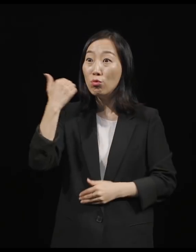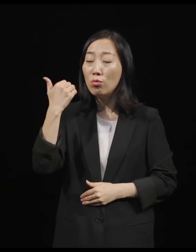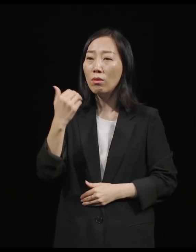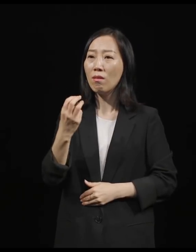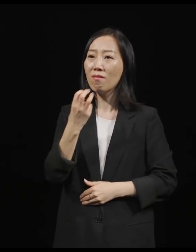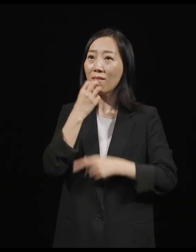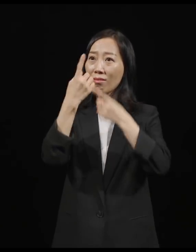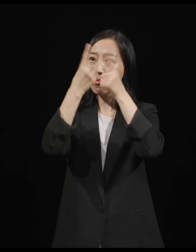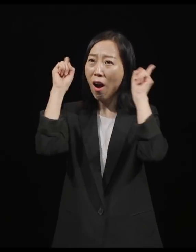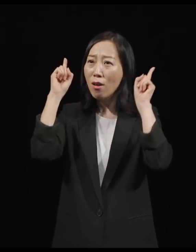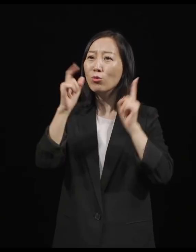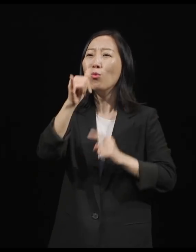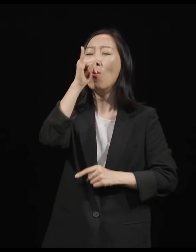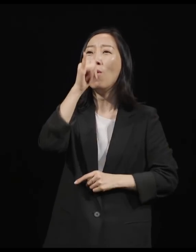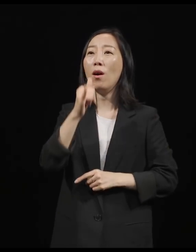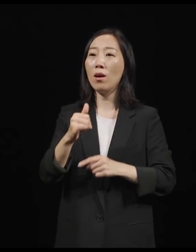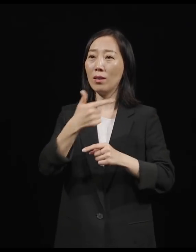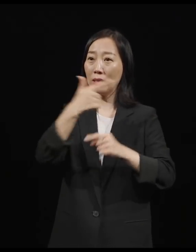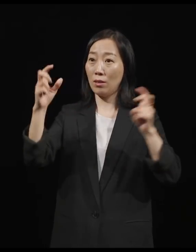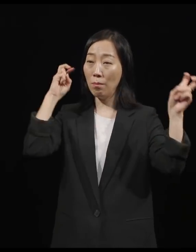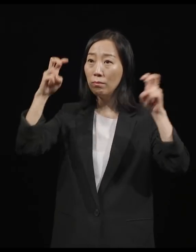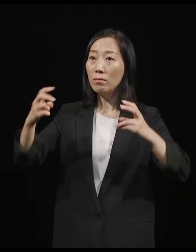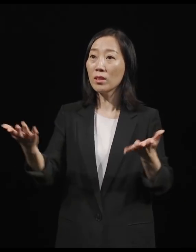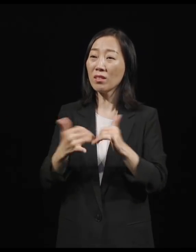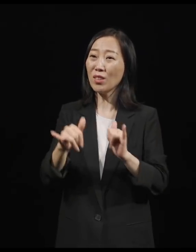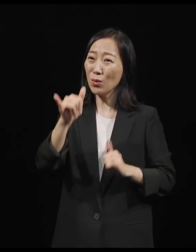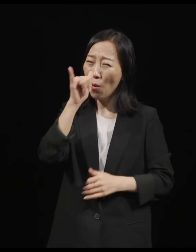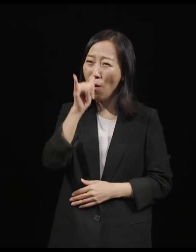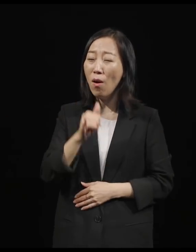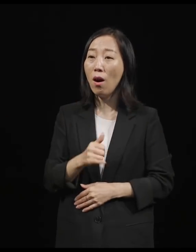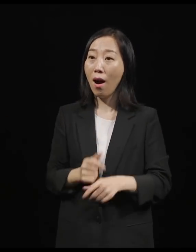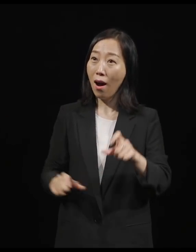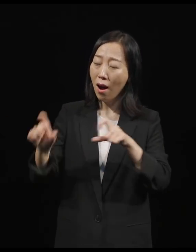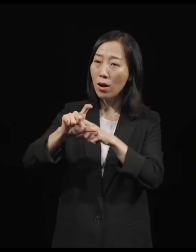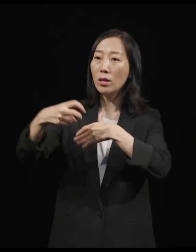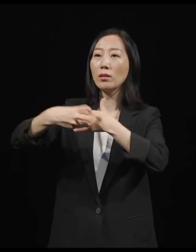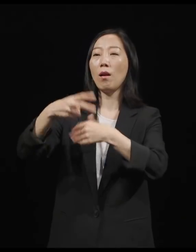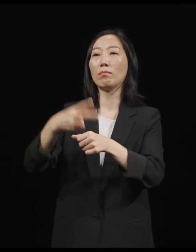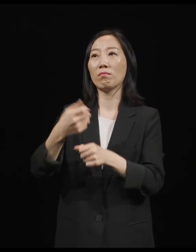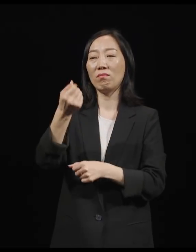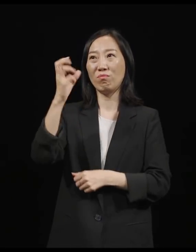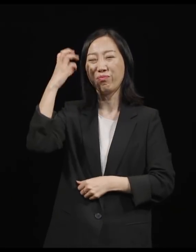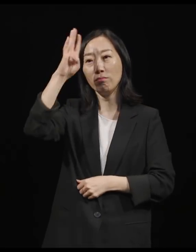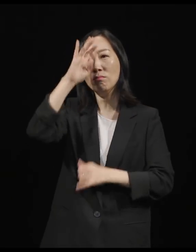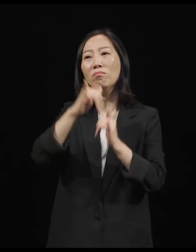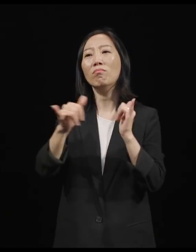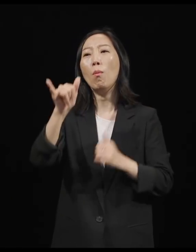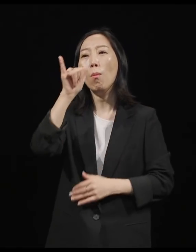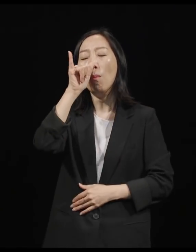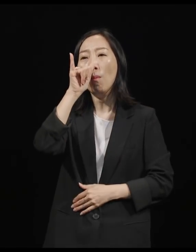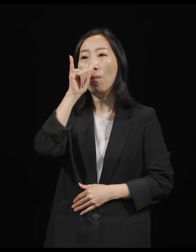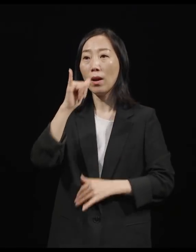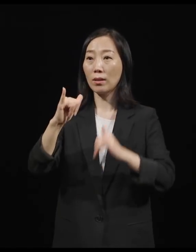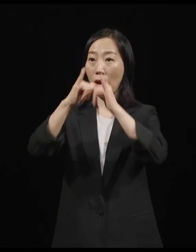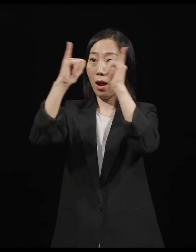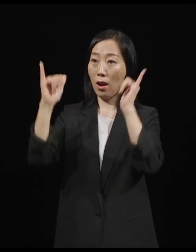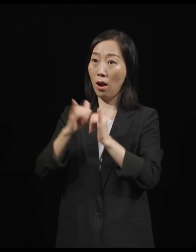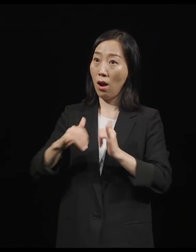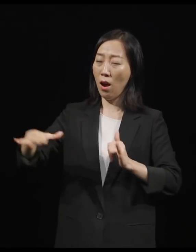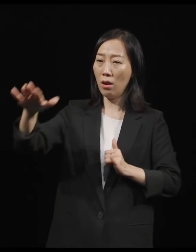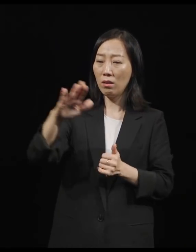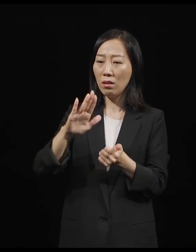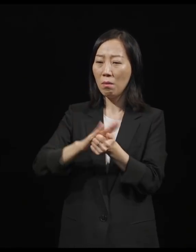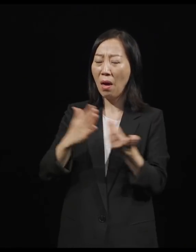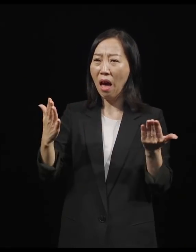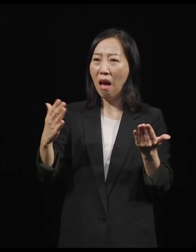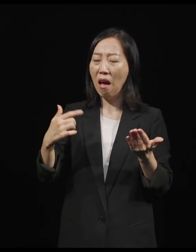있고 대기업 직원도 있고 심지어 의사들 중에도 있습니다. 다만 사회적인 불이익을 받을까봐 숨길 수밖에